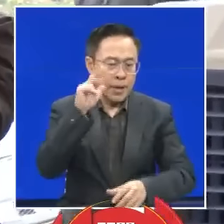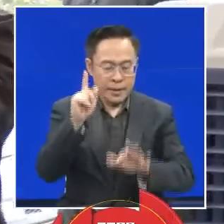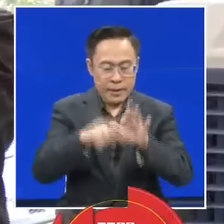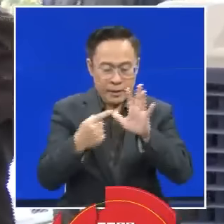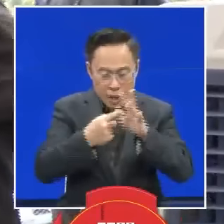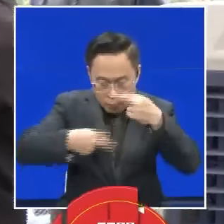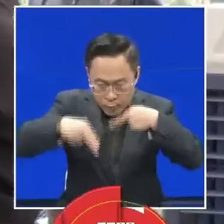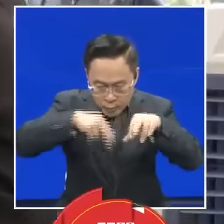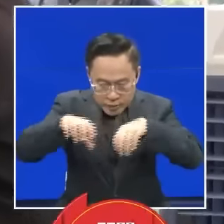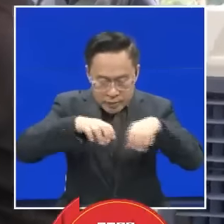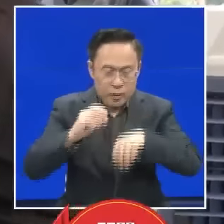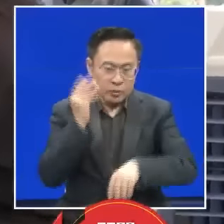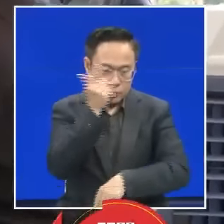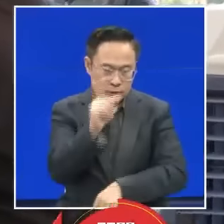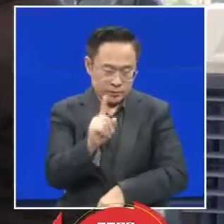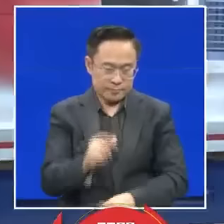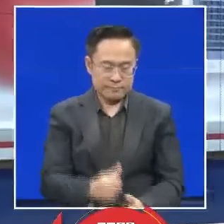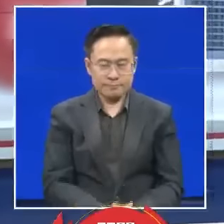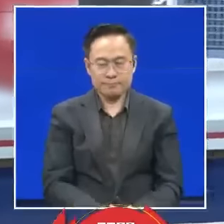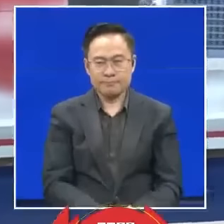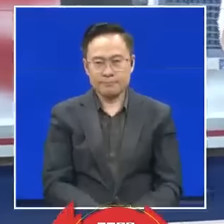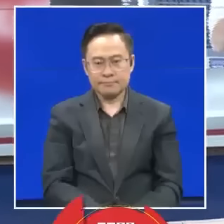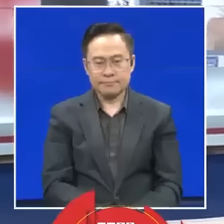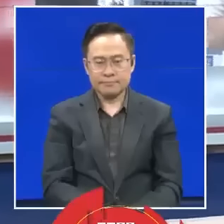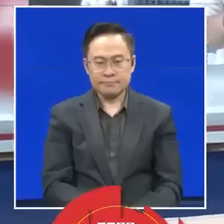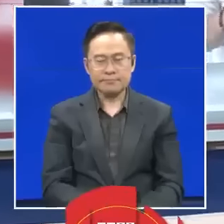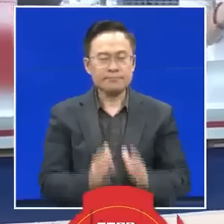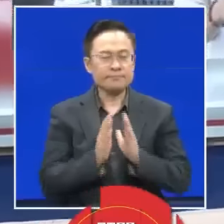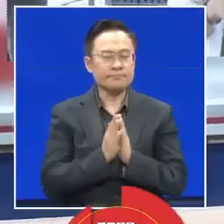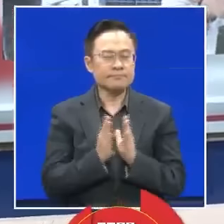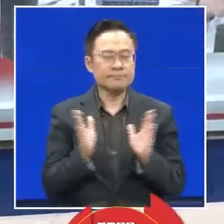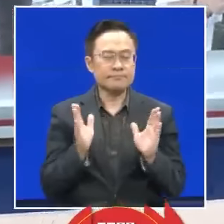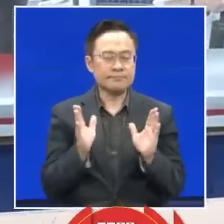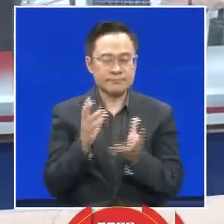ครับ ค่ะขอบคุณนะคะคุณคัชชาพงศ์ค่ะ